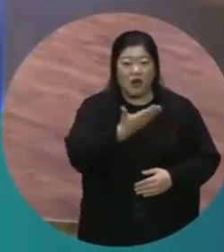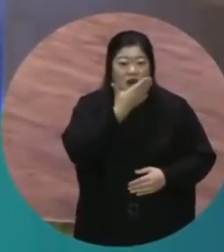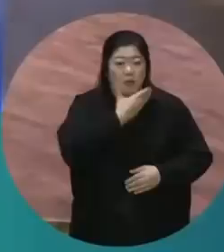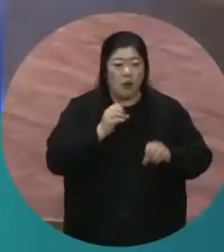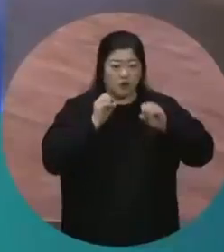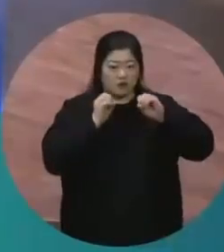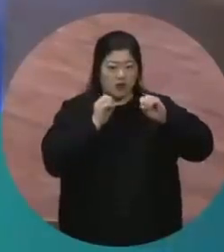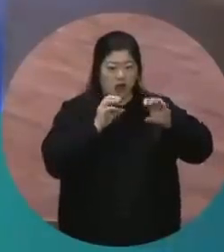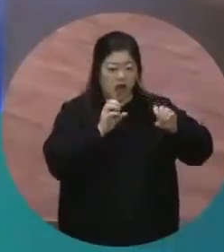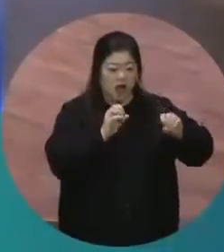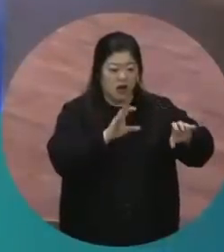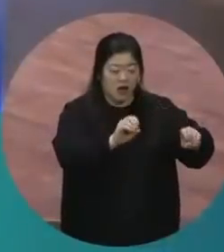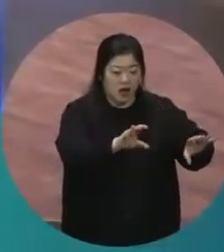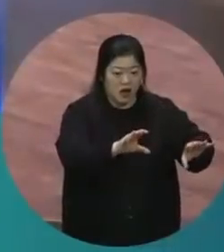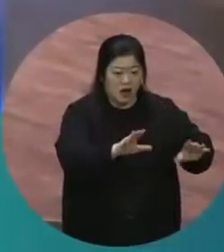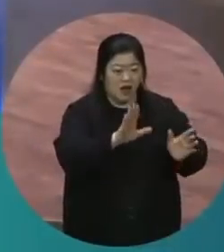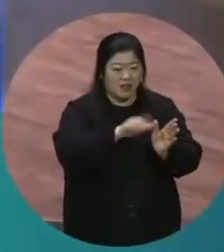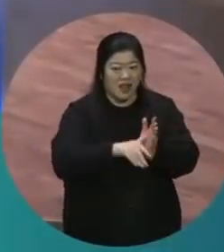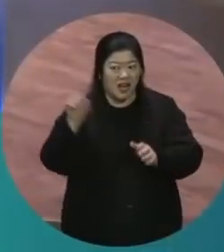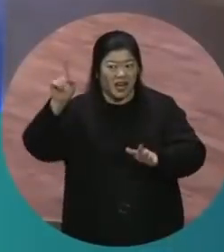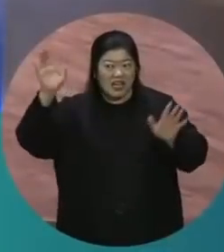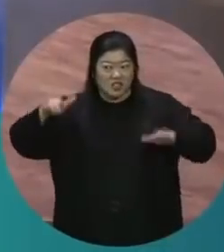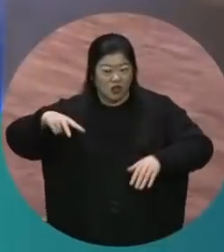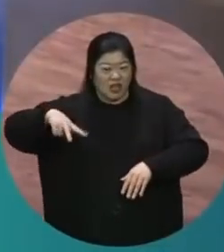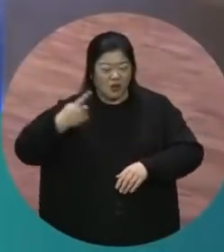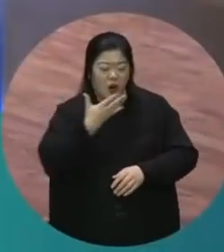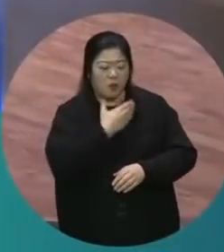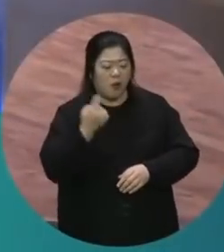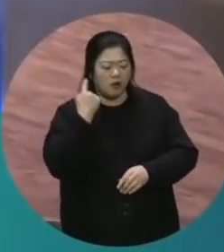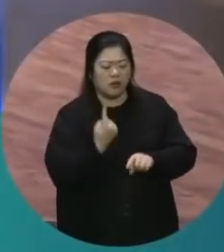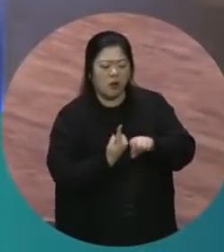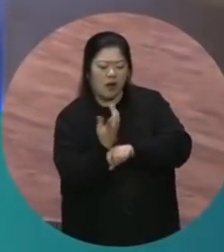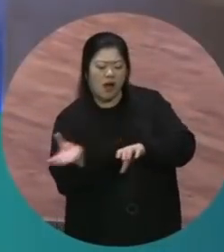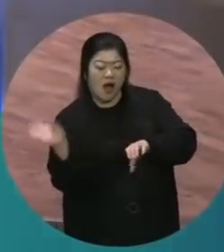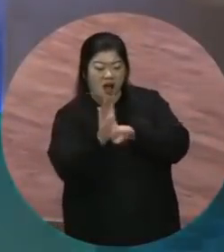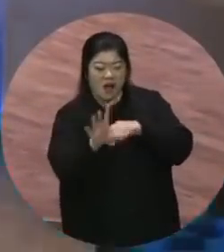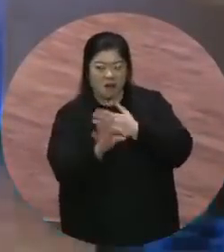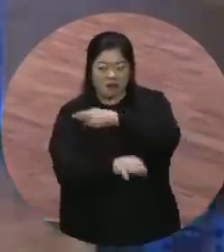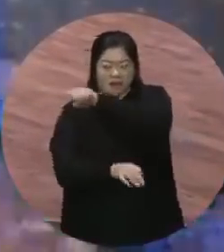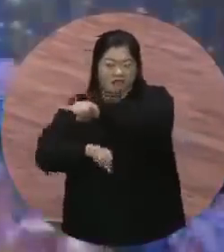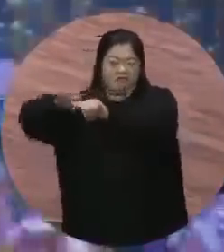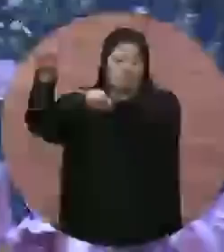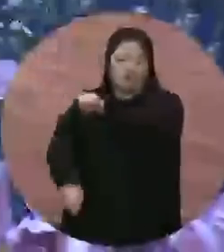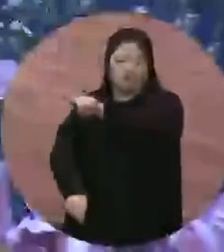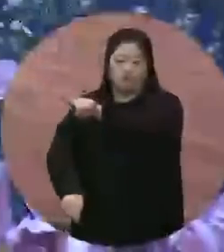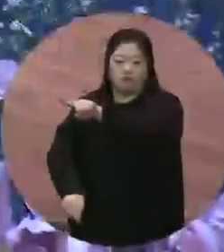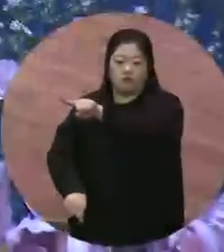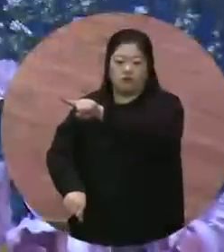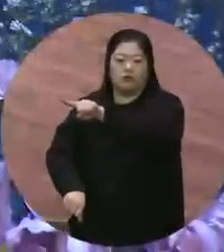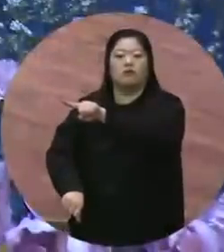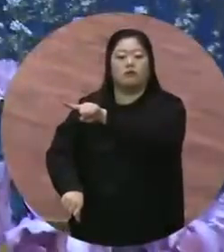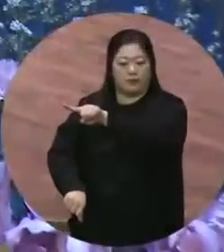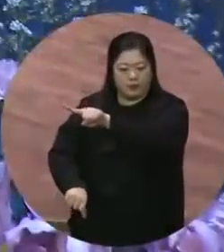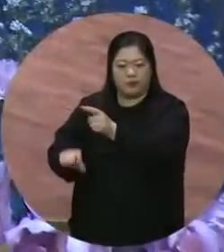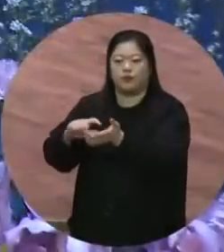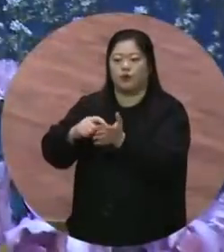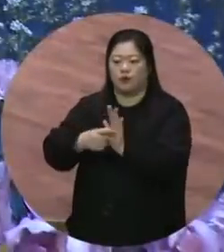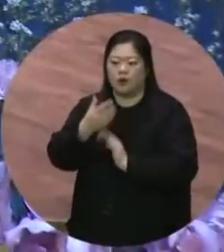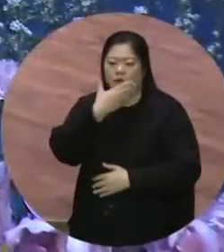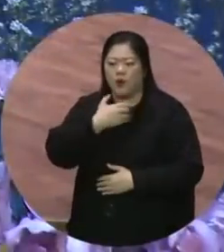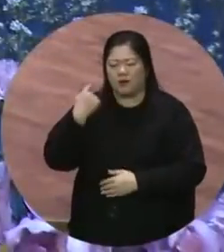다른 복음을 전하면 저주를 받을지어다. 그만큼 예수 그리스도의